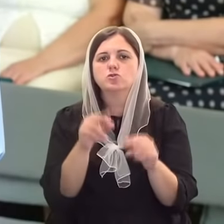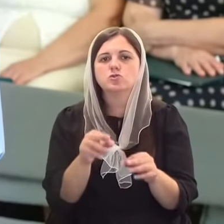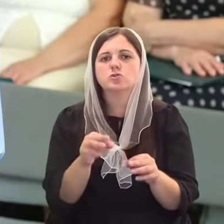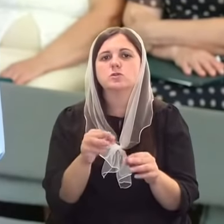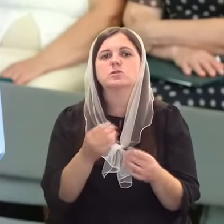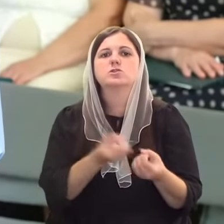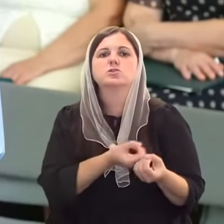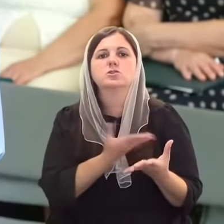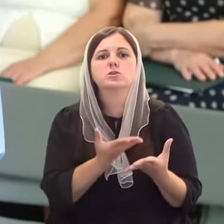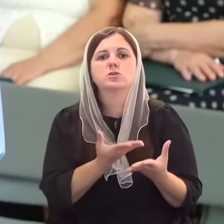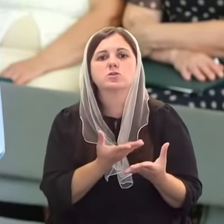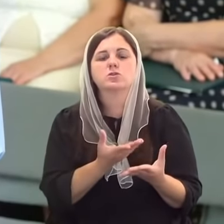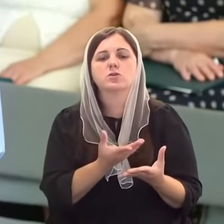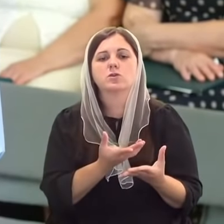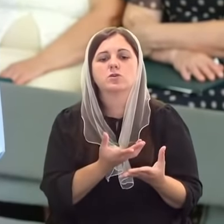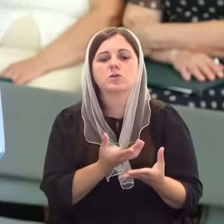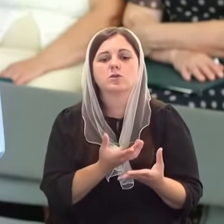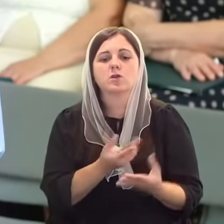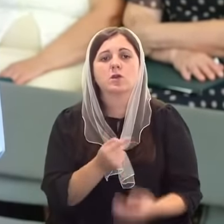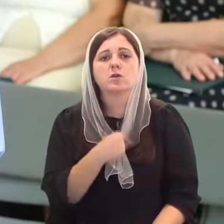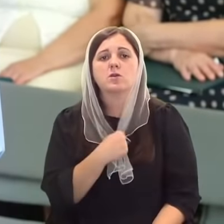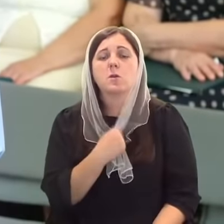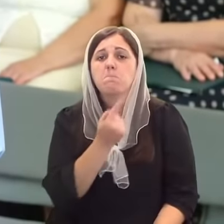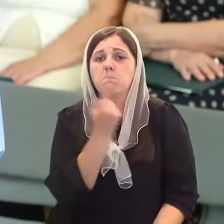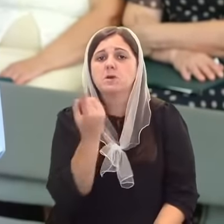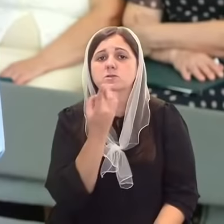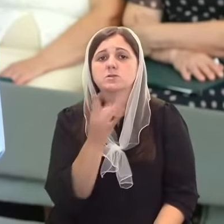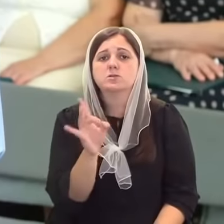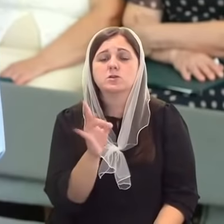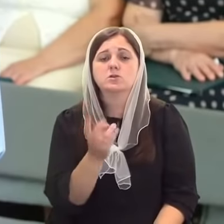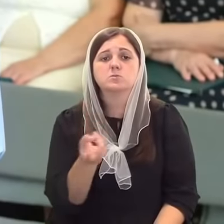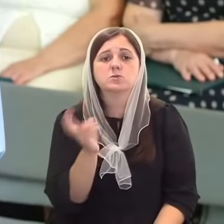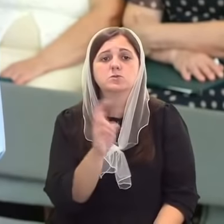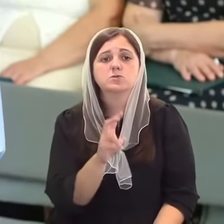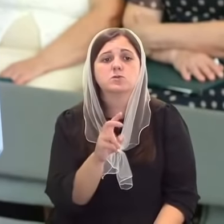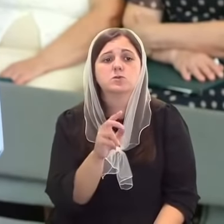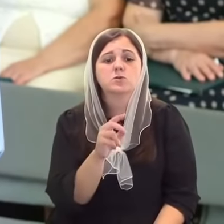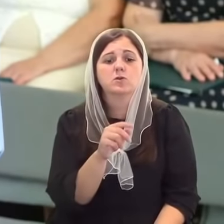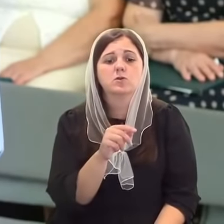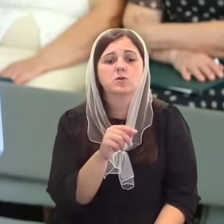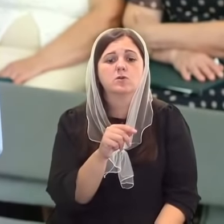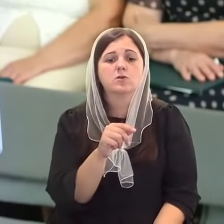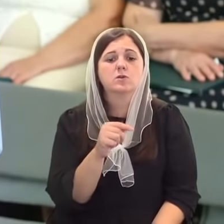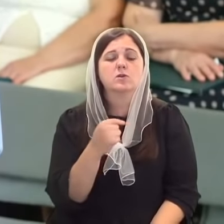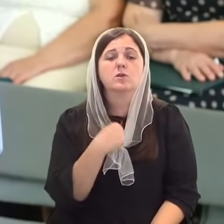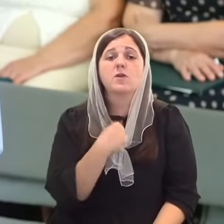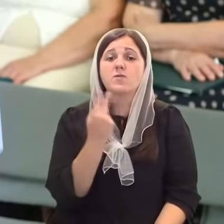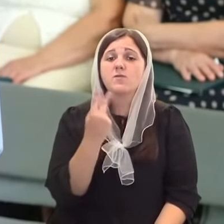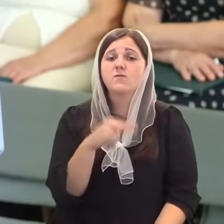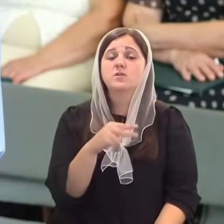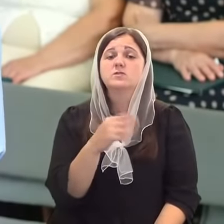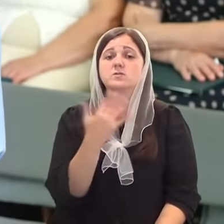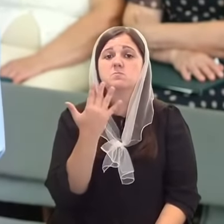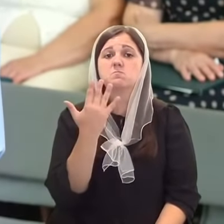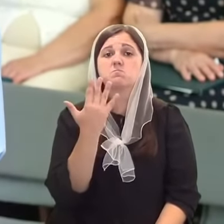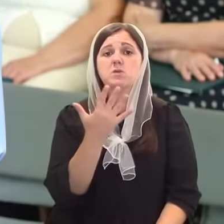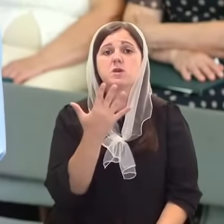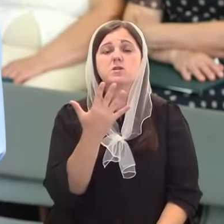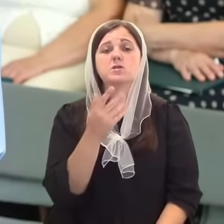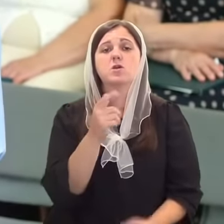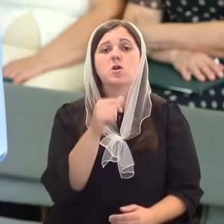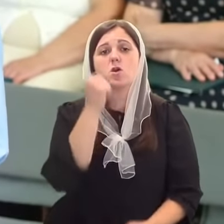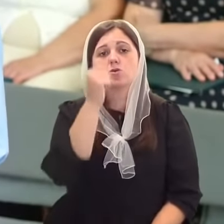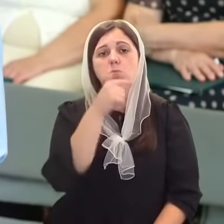наиграно. Я первый раз подошел, мне было 25 лет. Я в 25 лет первый раз обнял свою